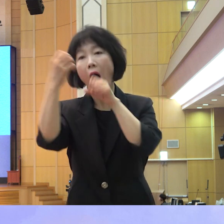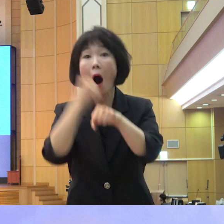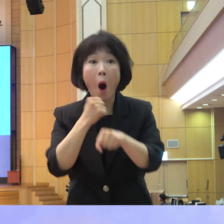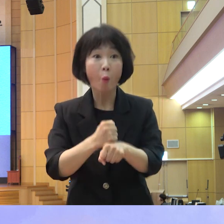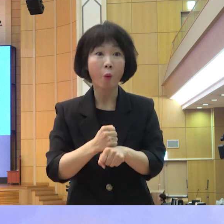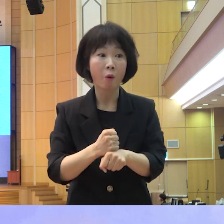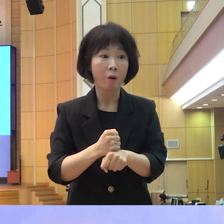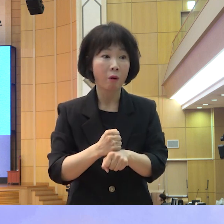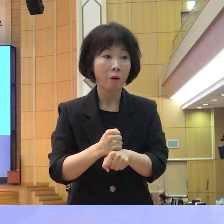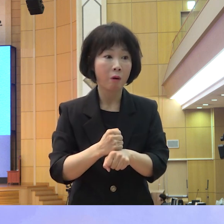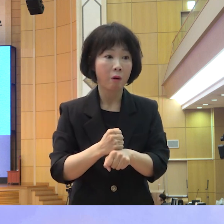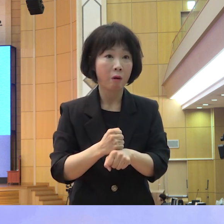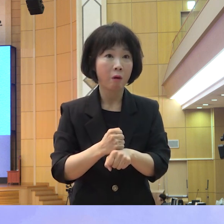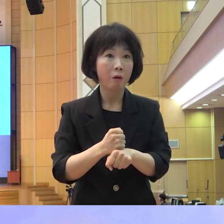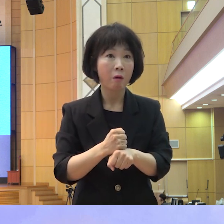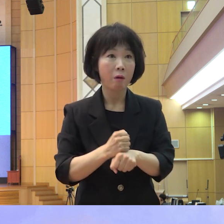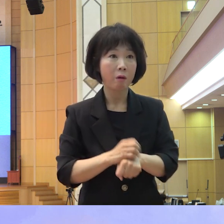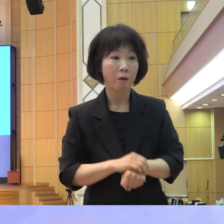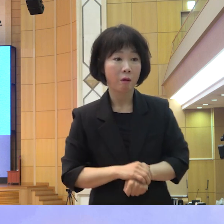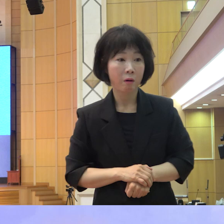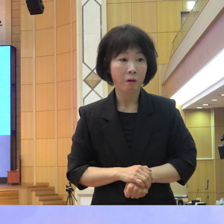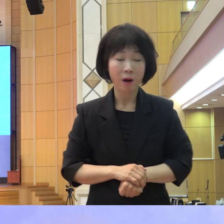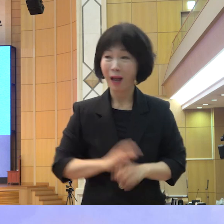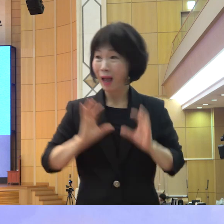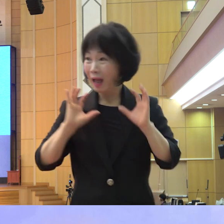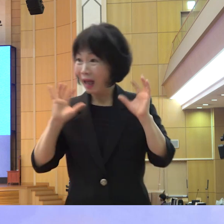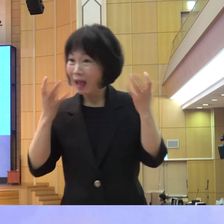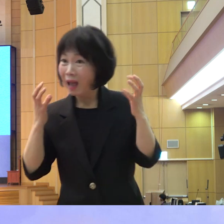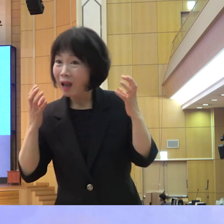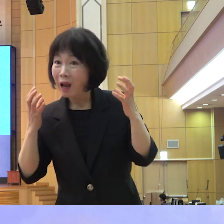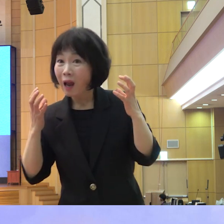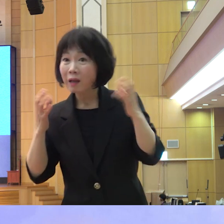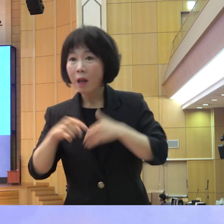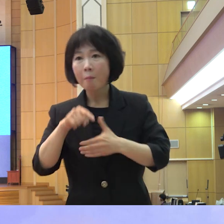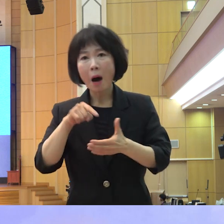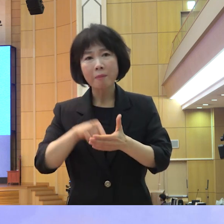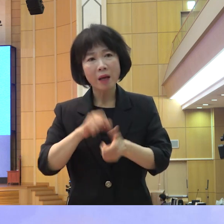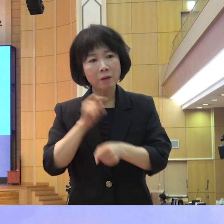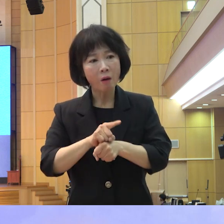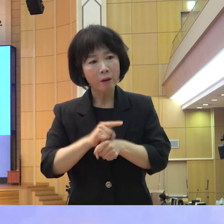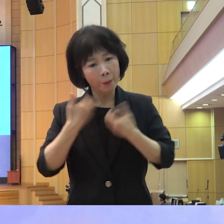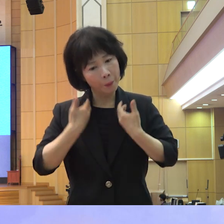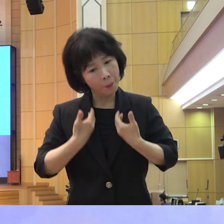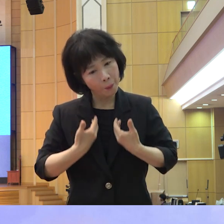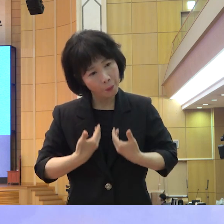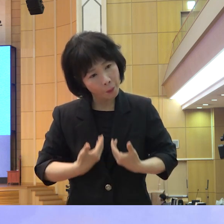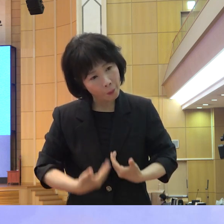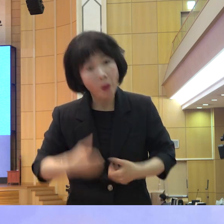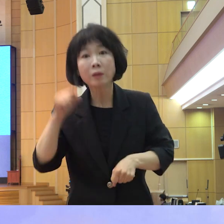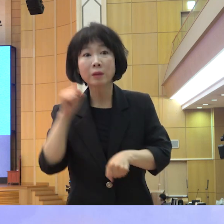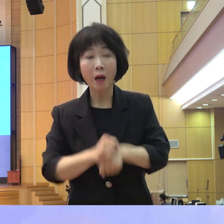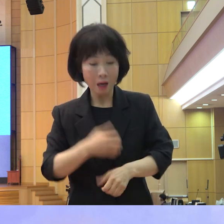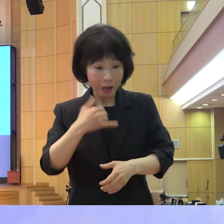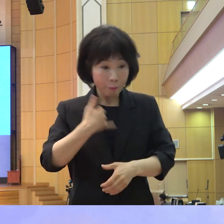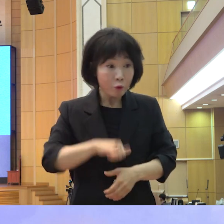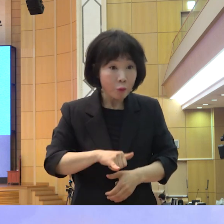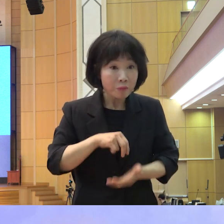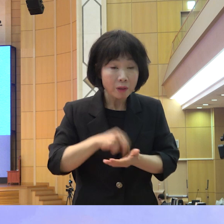또 이게 어린아이들이 얼마나 섬세하냐면요. 부모님들이 힘들어하고 있는 어떤 부분에서 힘들어하고 있는지를 다